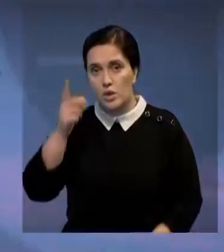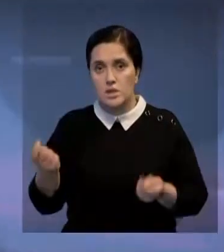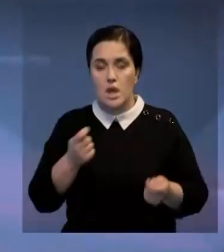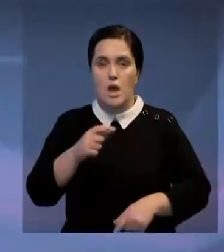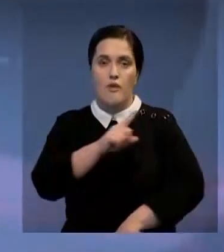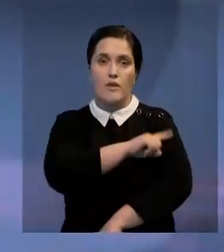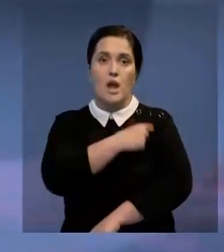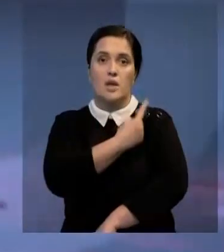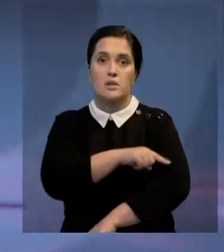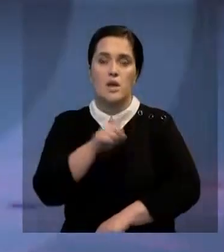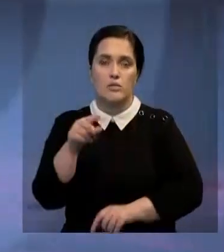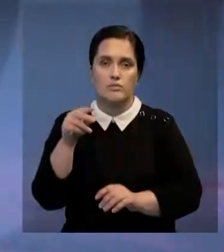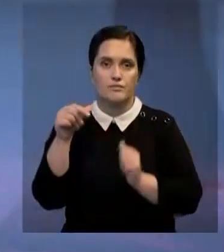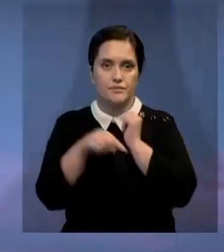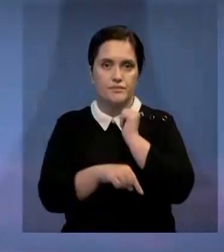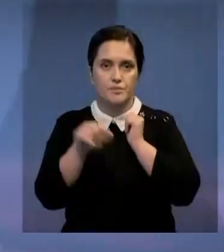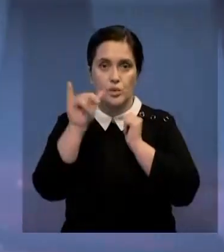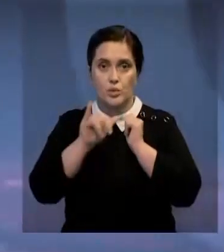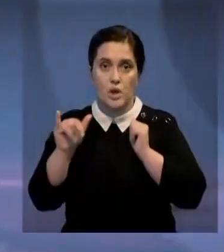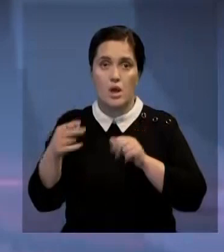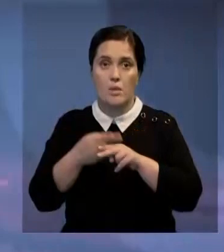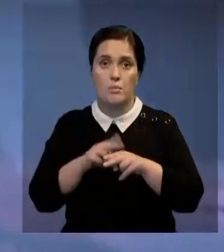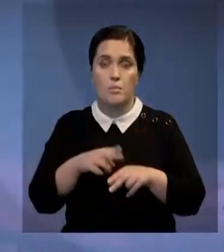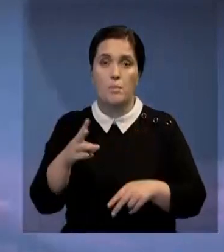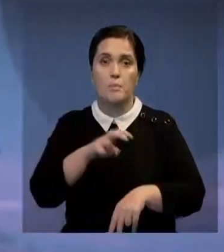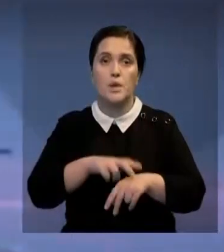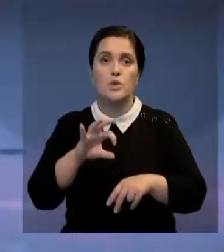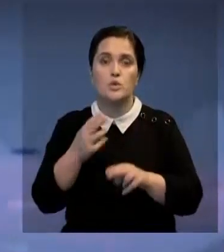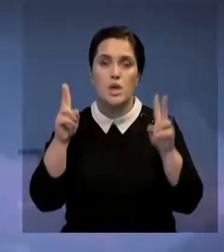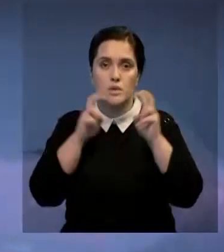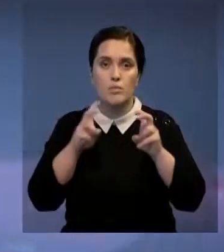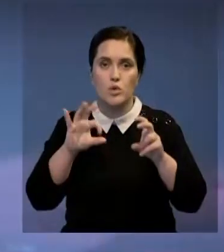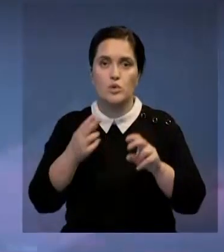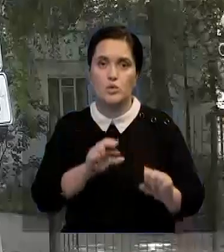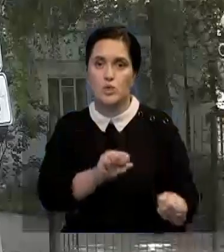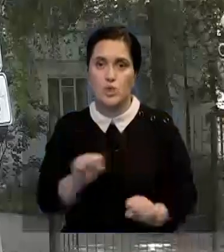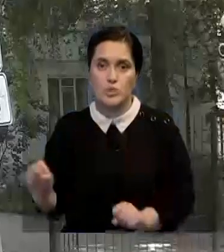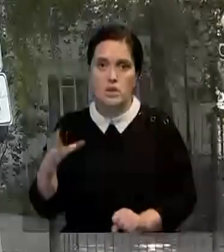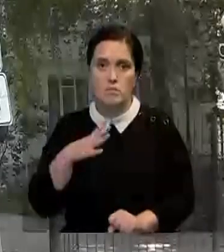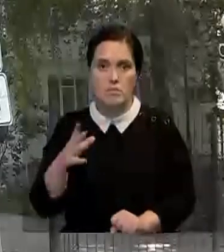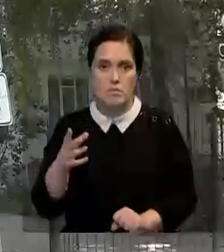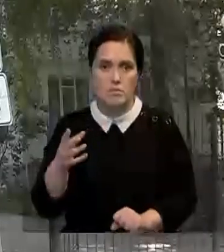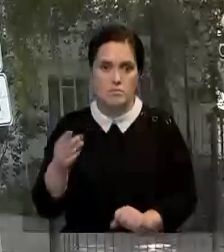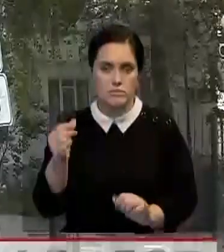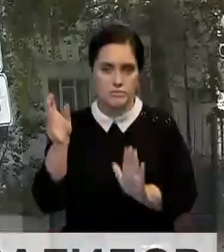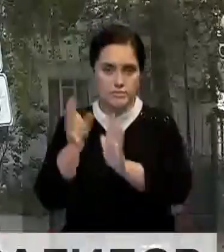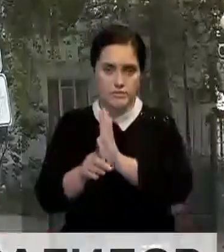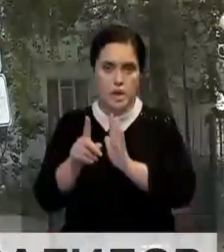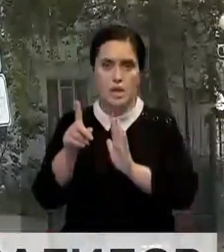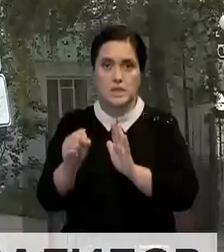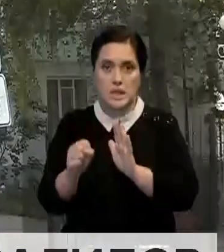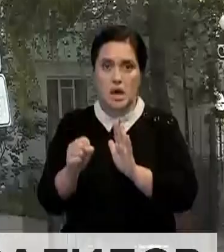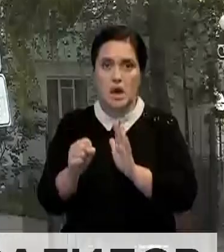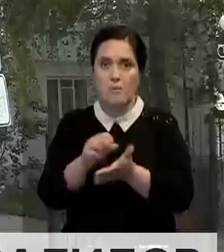в Уральске. Как выяснилось, руководитель медико-социальной экспертизы Департамента соцзащиты получала незаконное вознаграждение за присвоение и